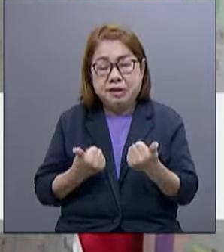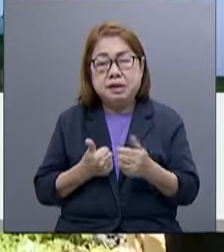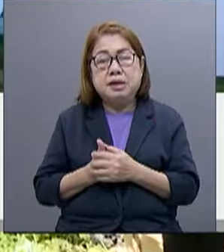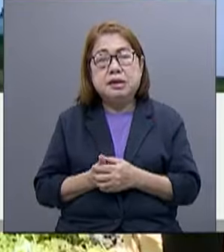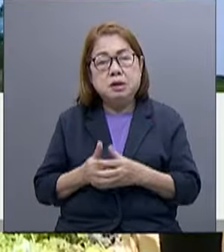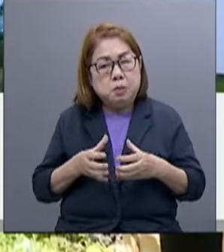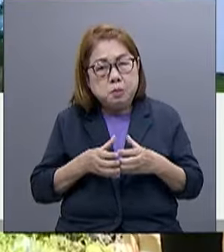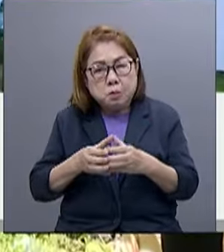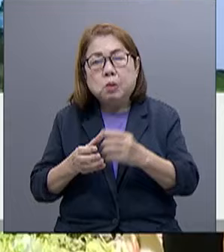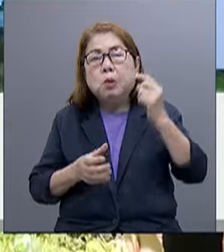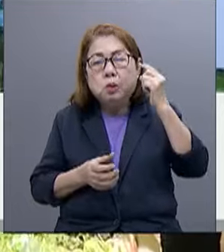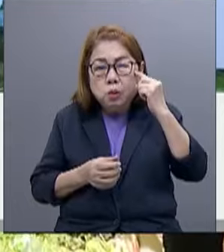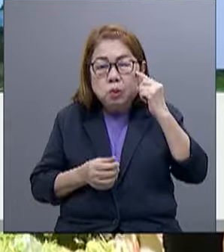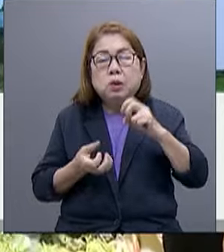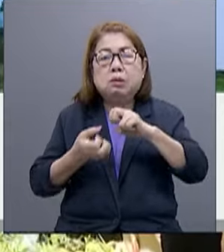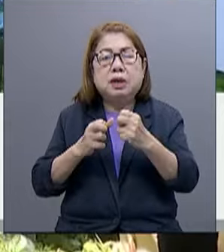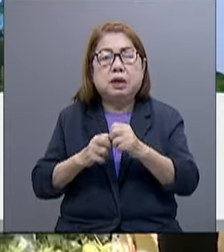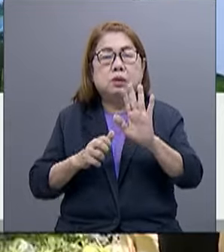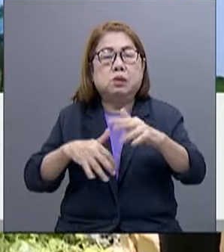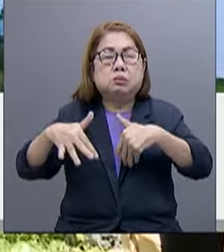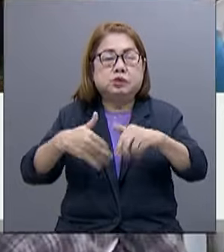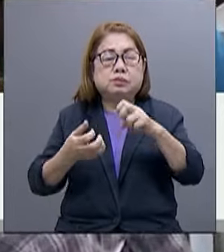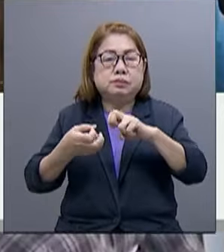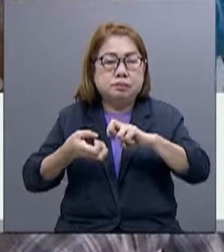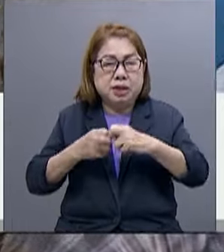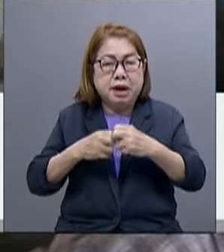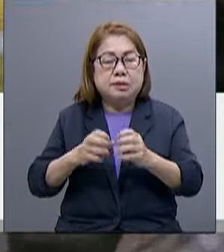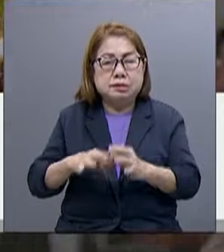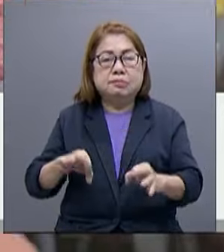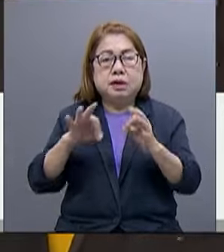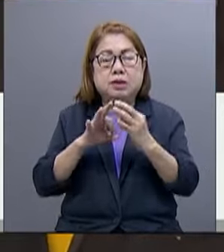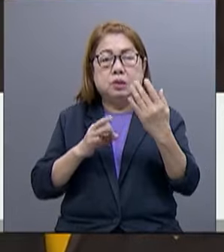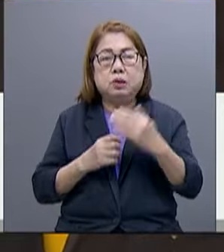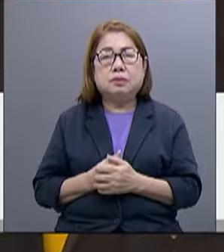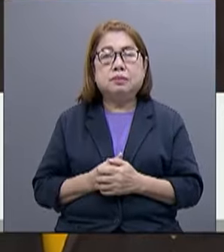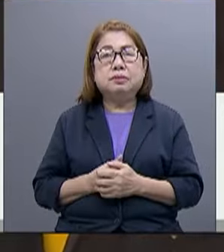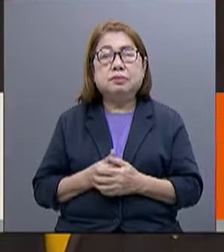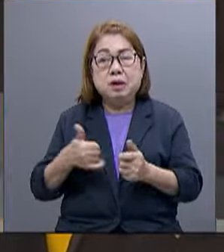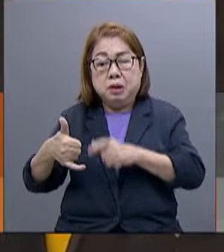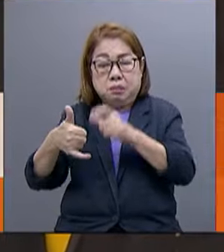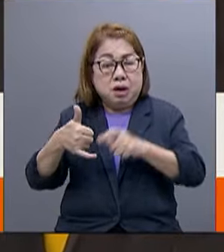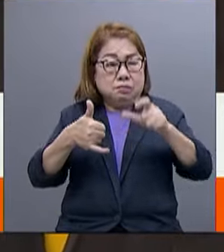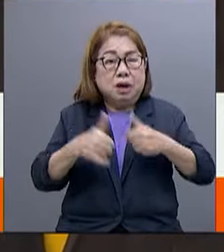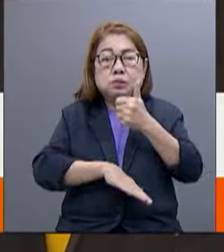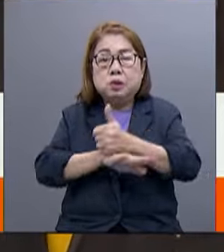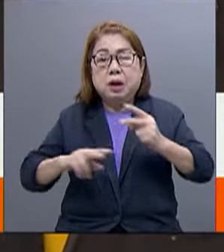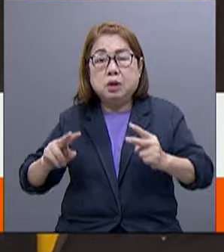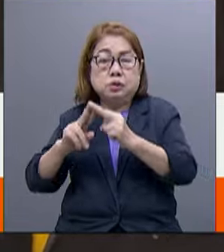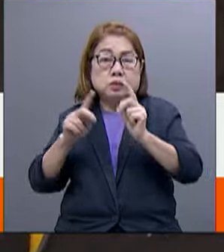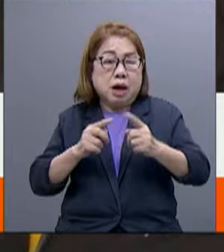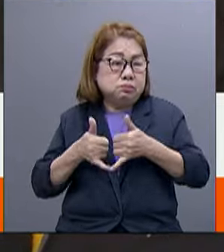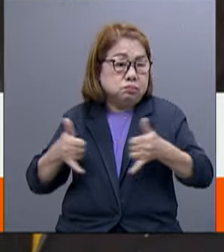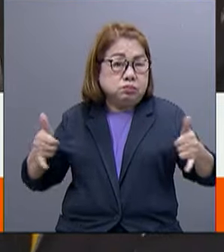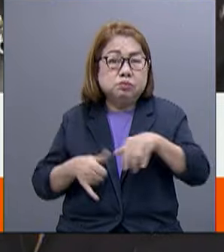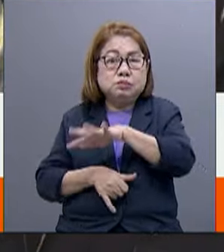ญของปัญหาของประชาชนค่ะ มีท่านหลายท่านมาเนี่ยพี่น้องคงรู้ว่าเรารัฐบาลนี้เป็